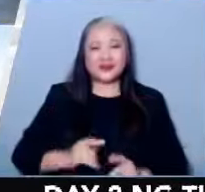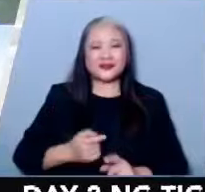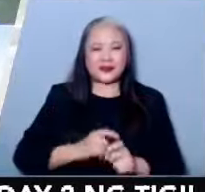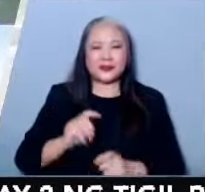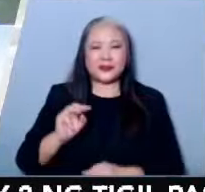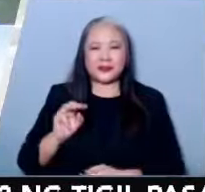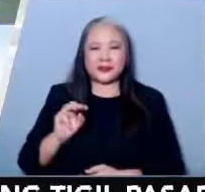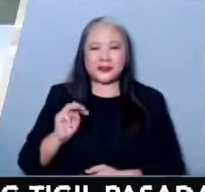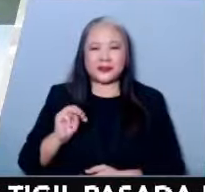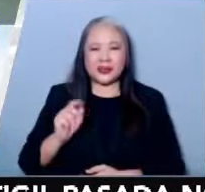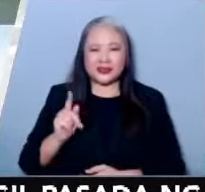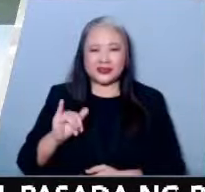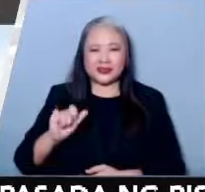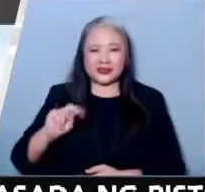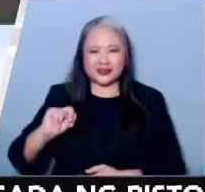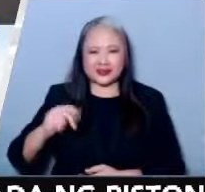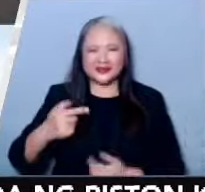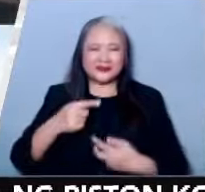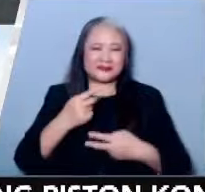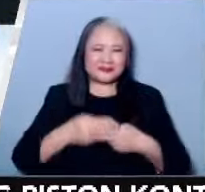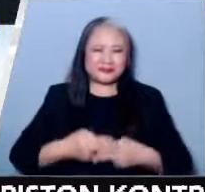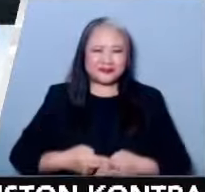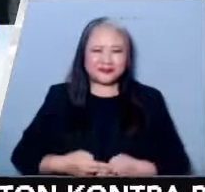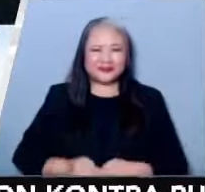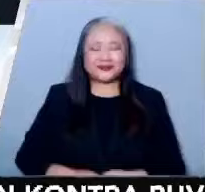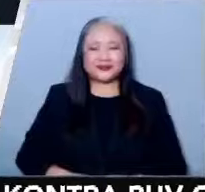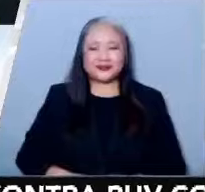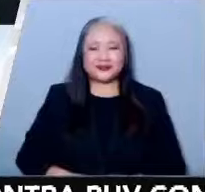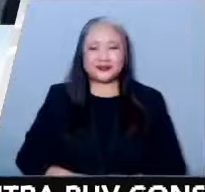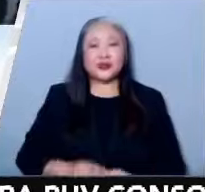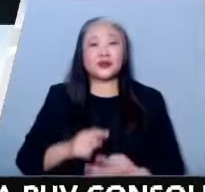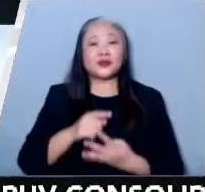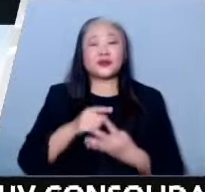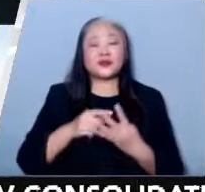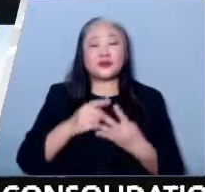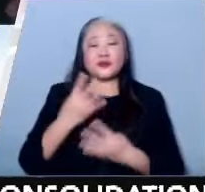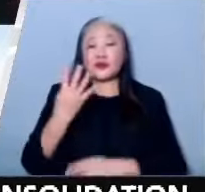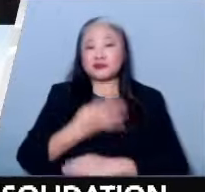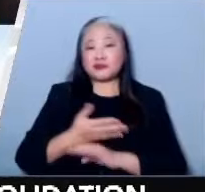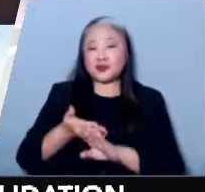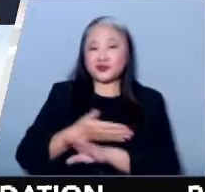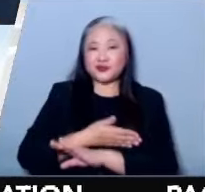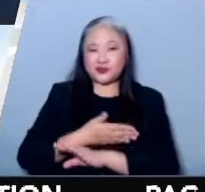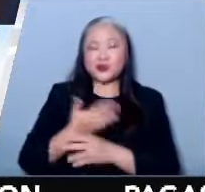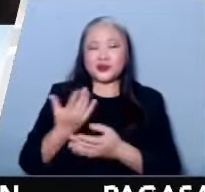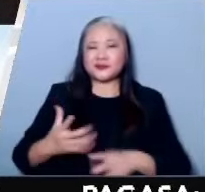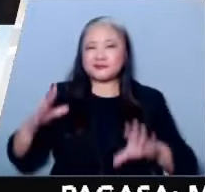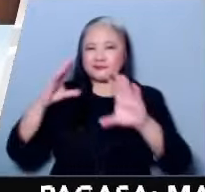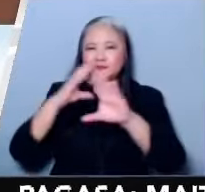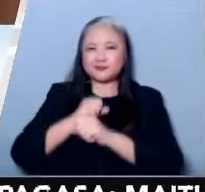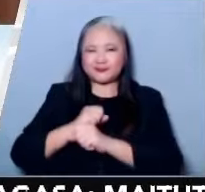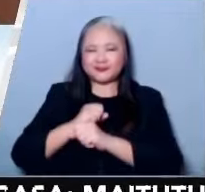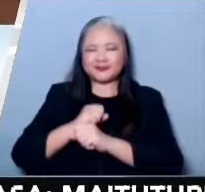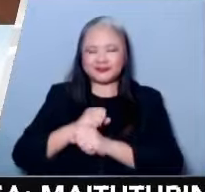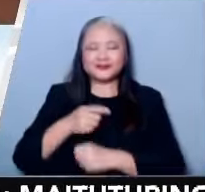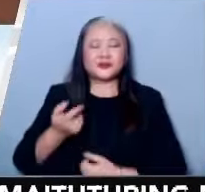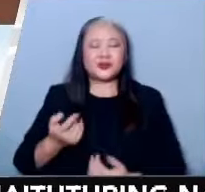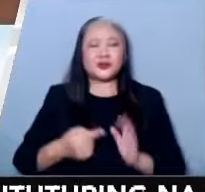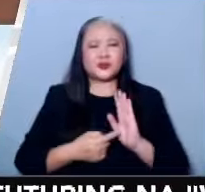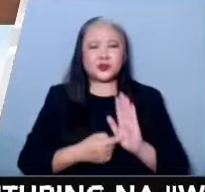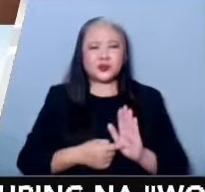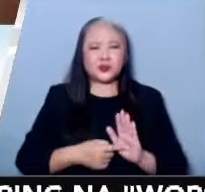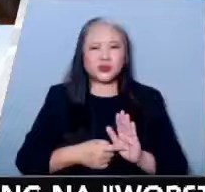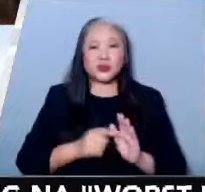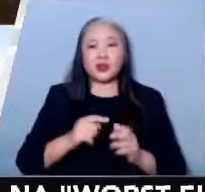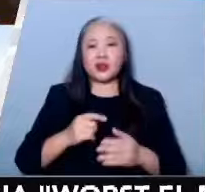Christopher Martin. 4 days bago tuldukan ang paghihiganti, may patikim ang cast sa exciting love story twist na aabangan